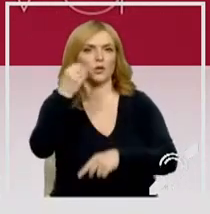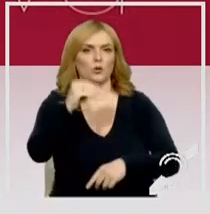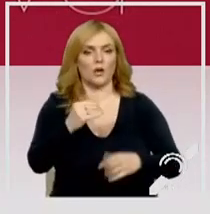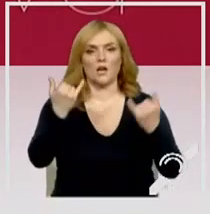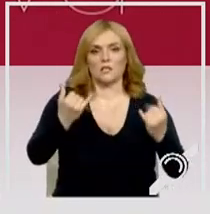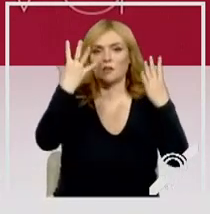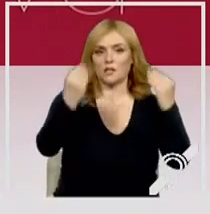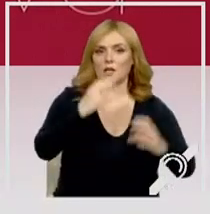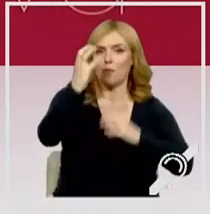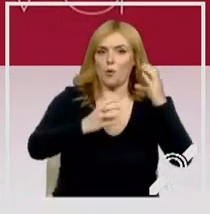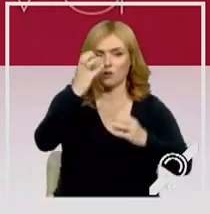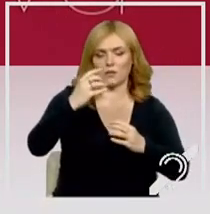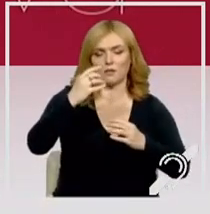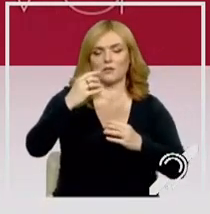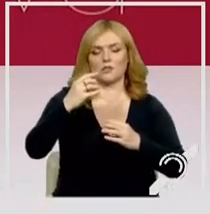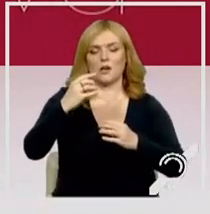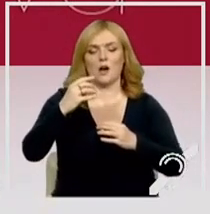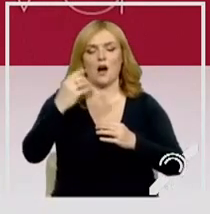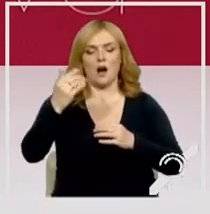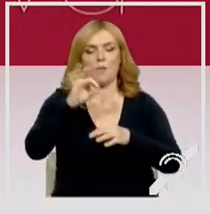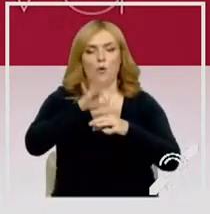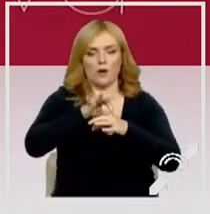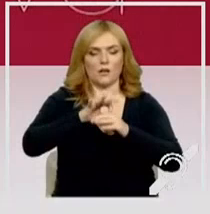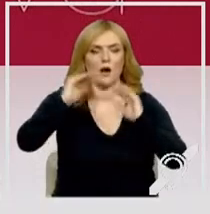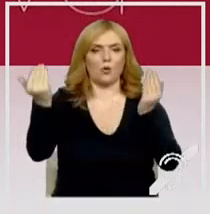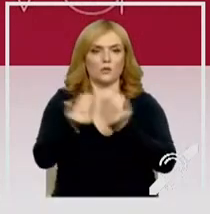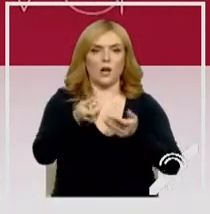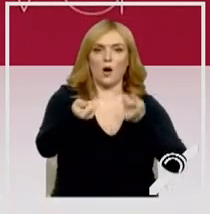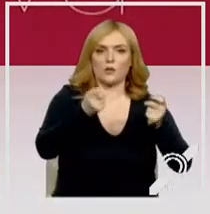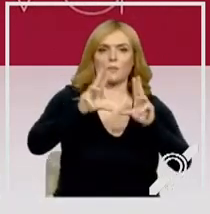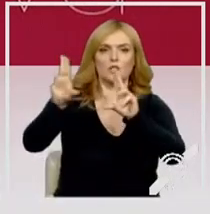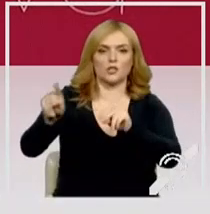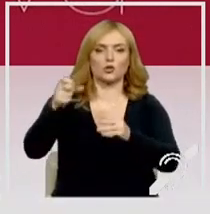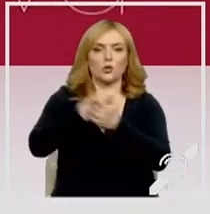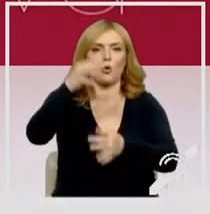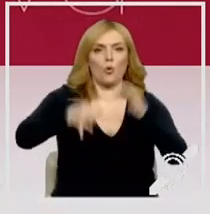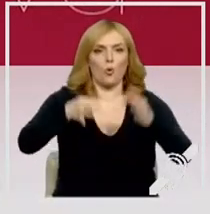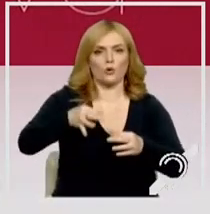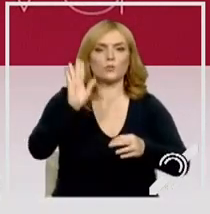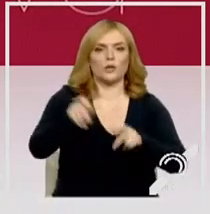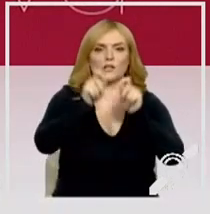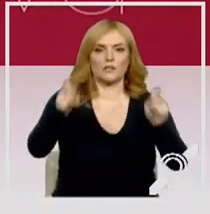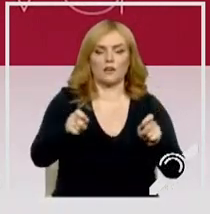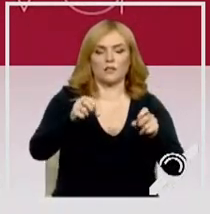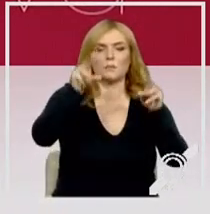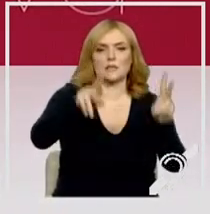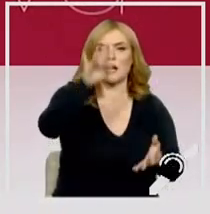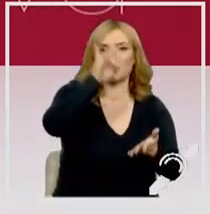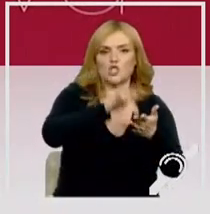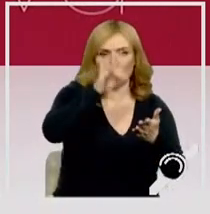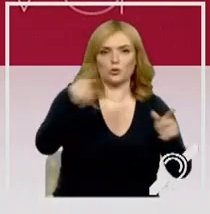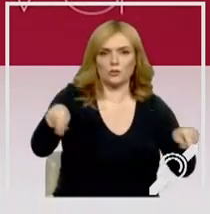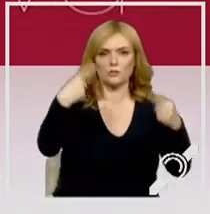Ziua Mondială de Conștientizare a Autismului, autoritățile promit ca până la toamnă să deschidă un centru de reabilitare